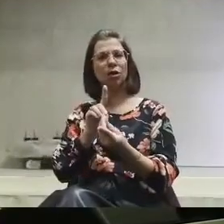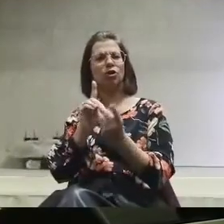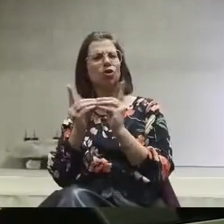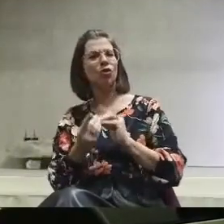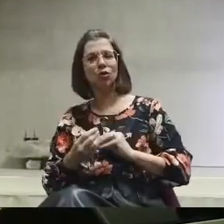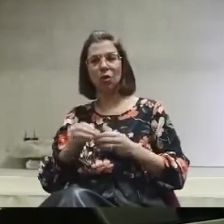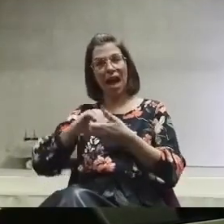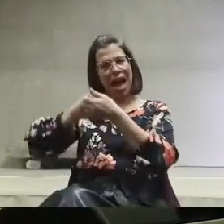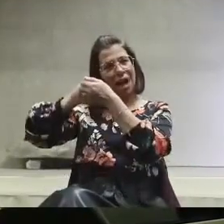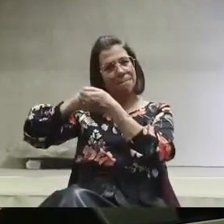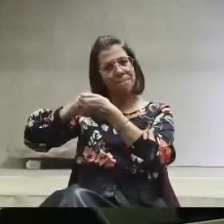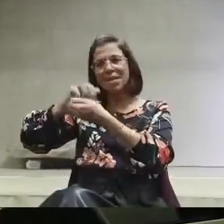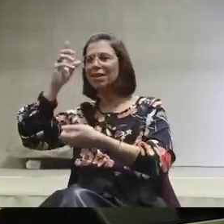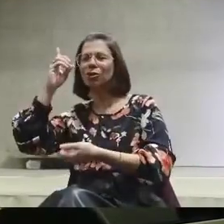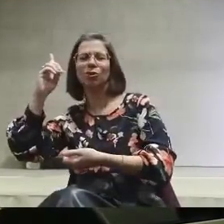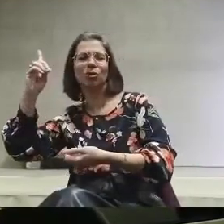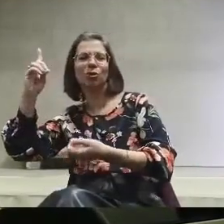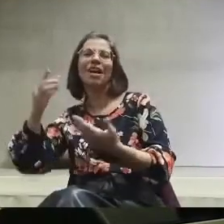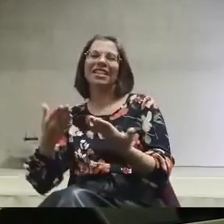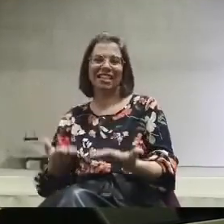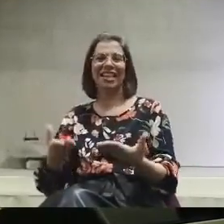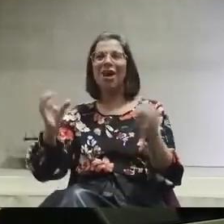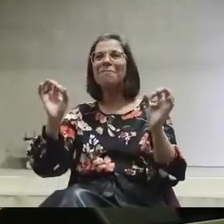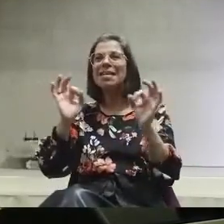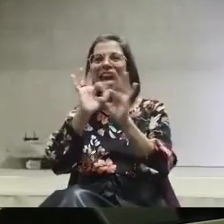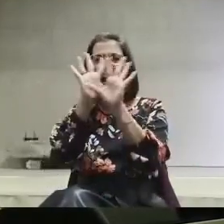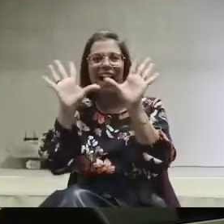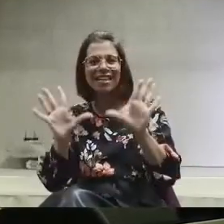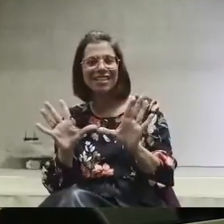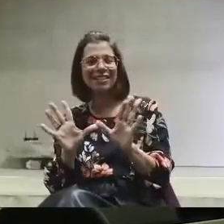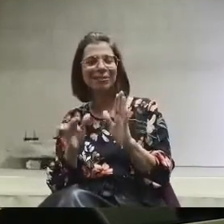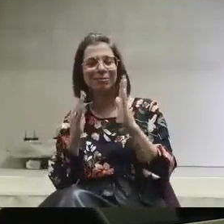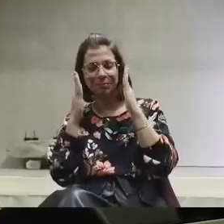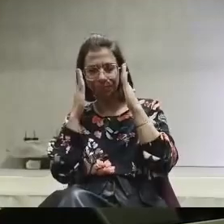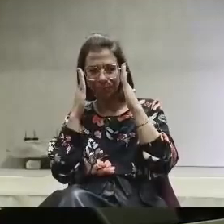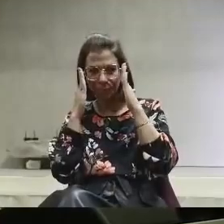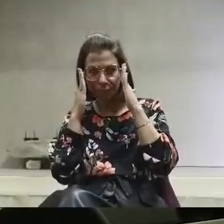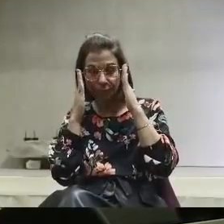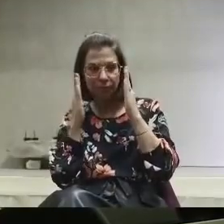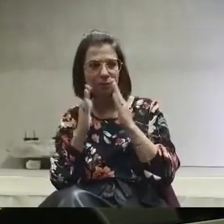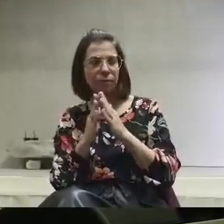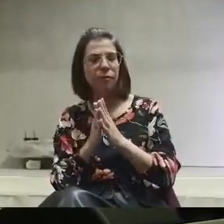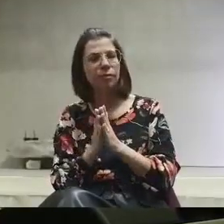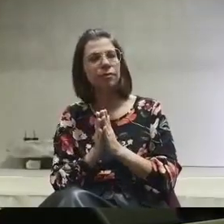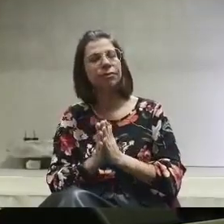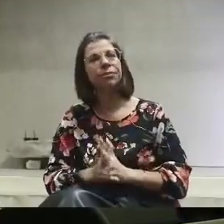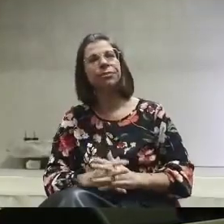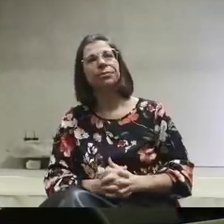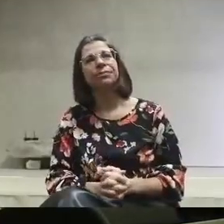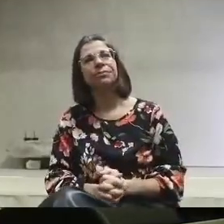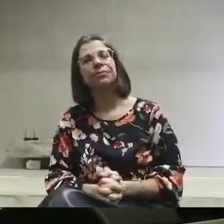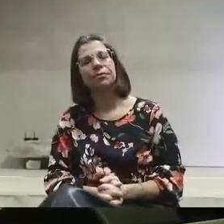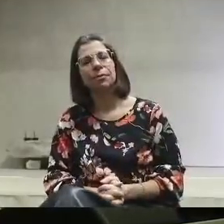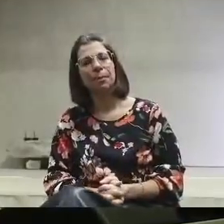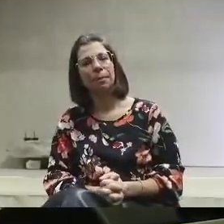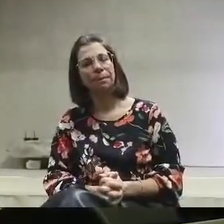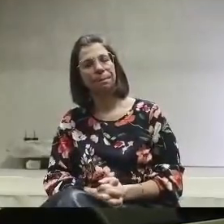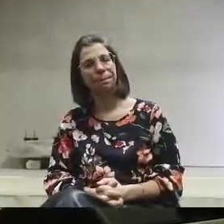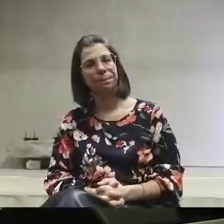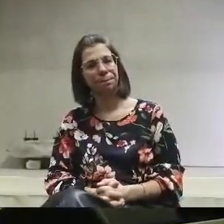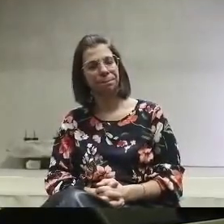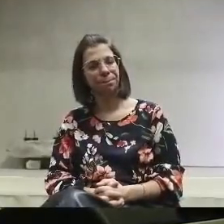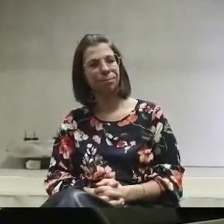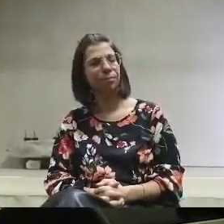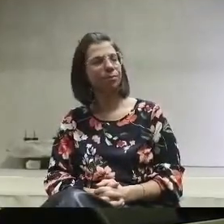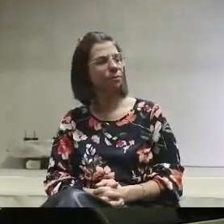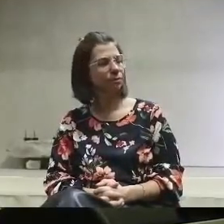extraordinaire? Qu'est-ce qui a pu donner? Quel est ce pouvoir et ce remède pour nous réconcilier avec le Dieu